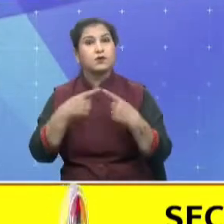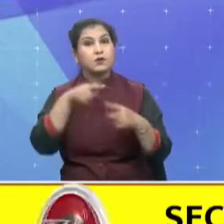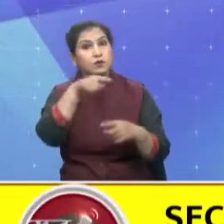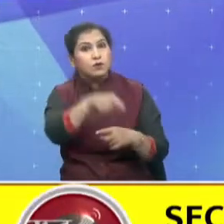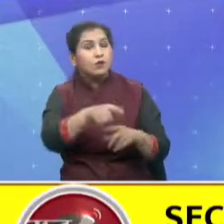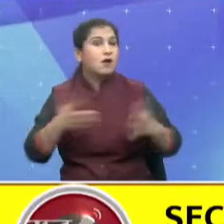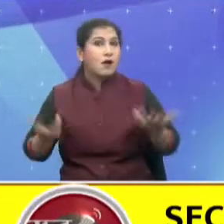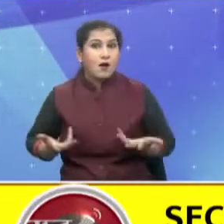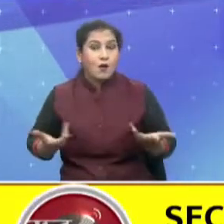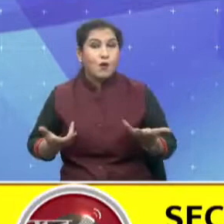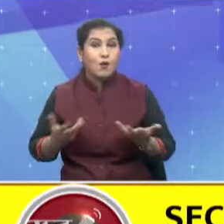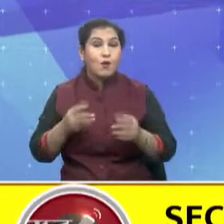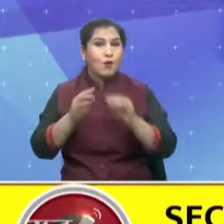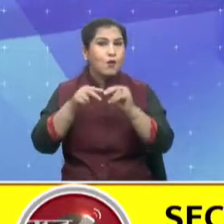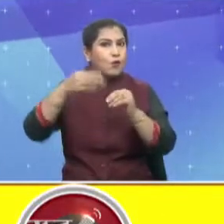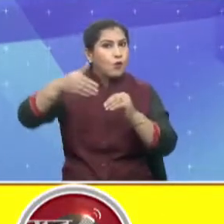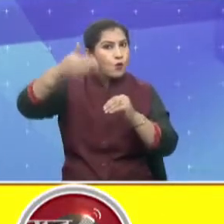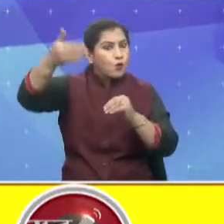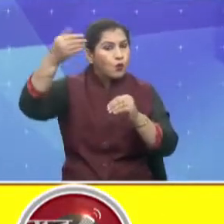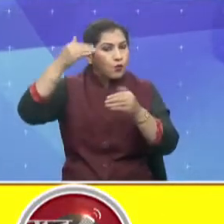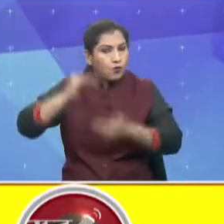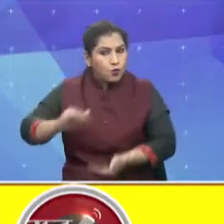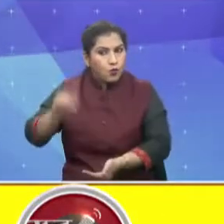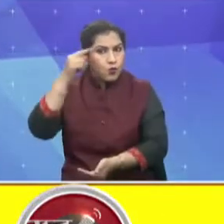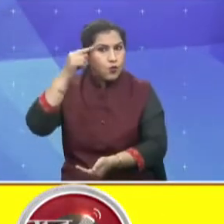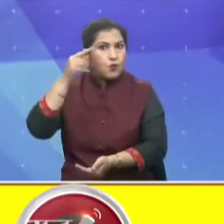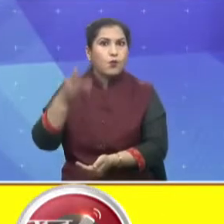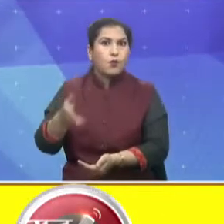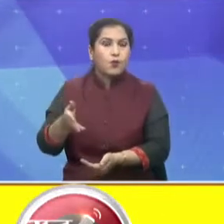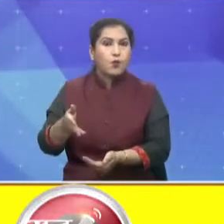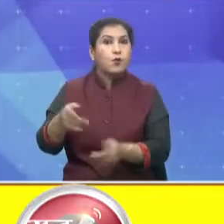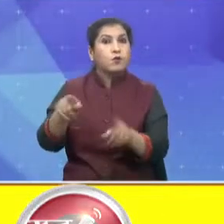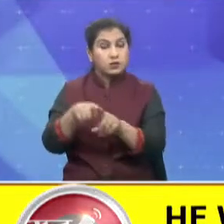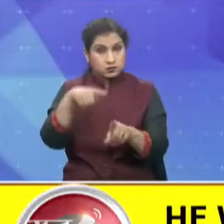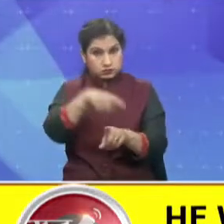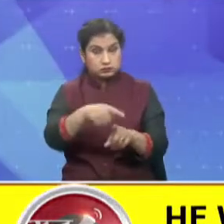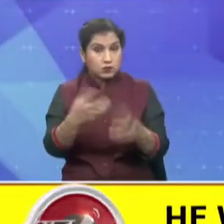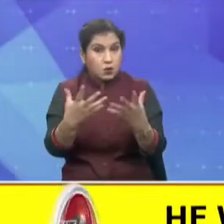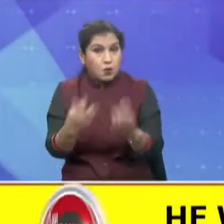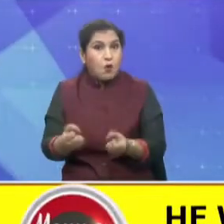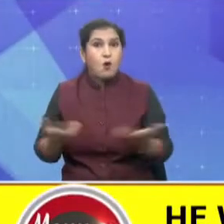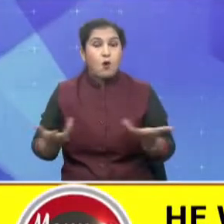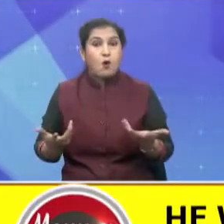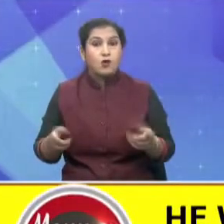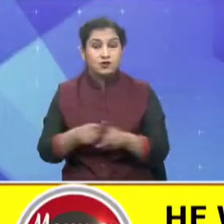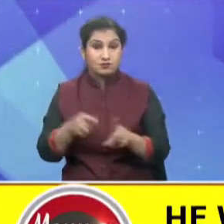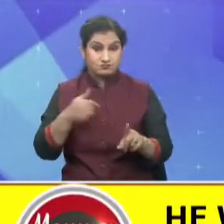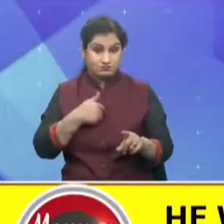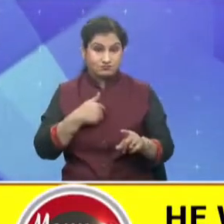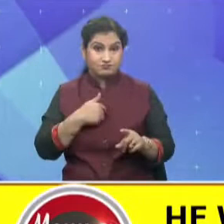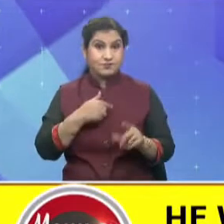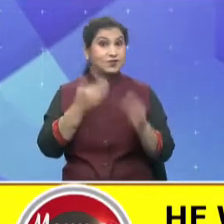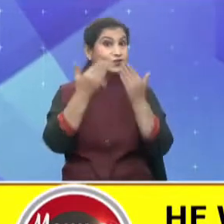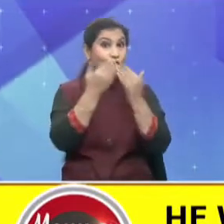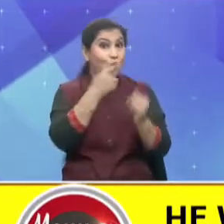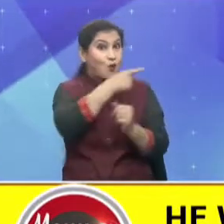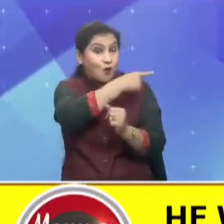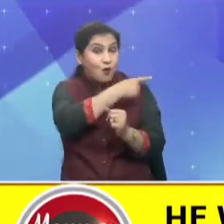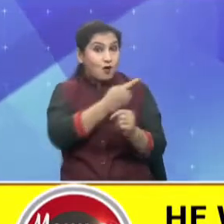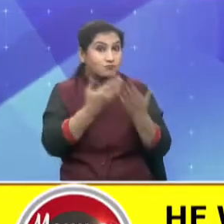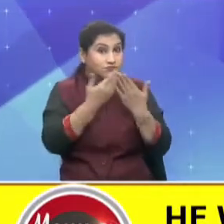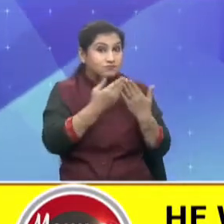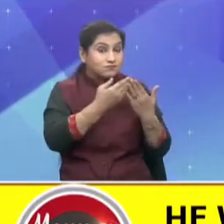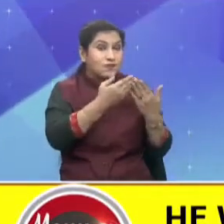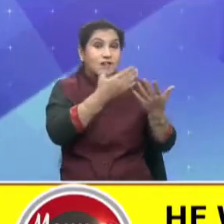उन्होंने आने वाली पीढ़ियों की चिंता की। वो चाहते थे कि जिस स्कूल में वो पढ़े वहां